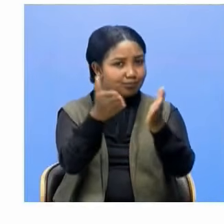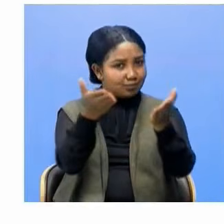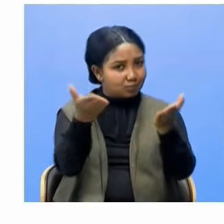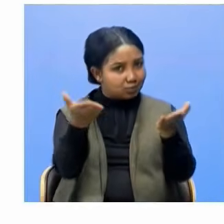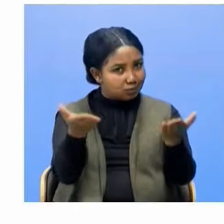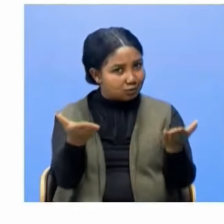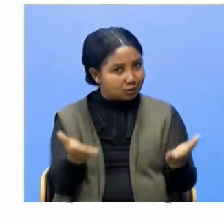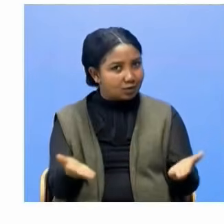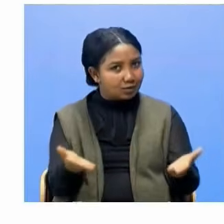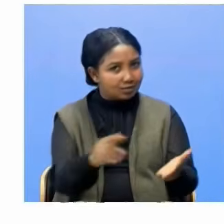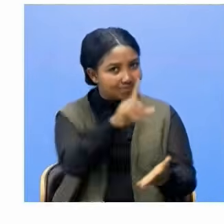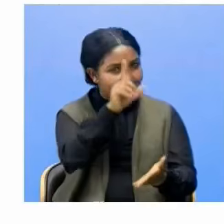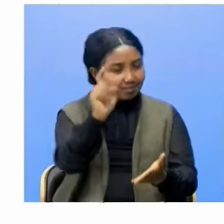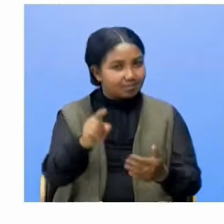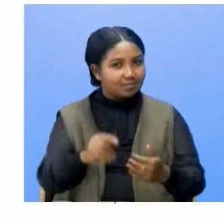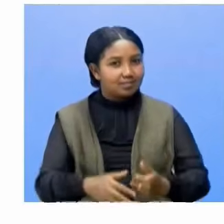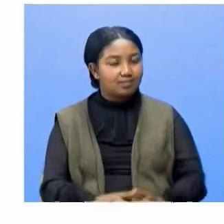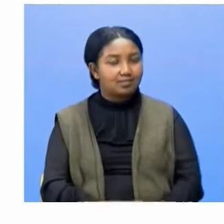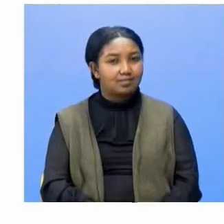መቃብር.